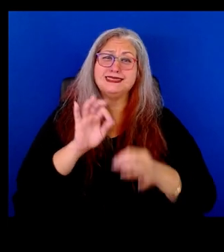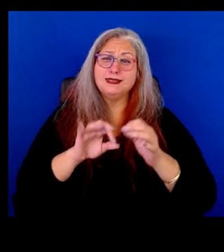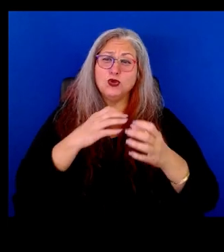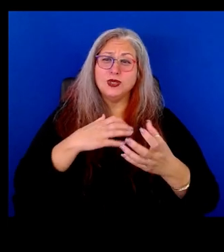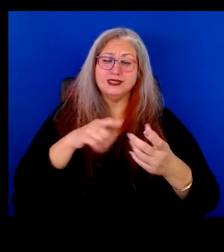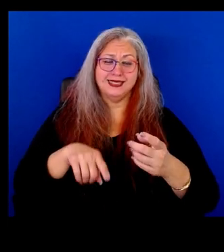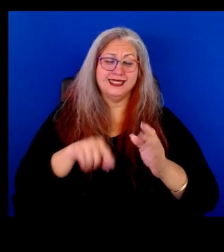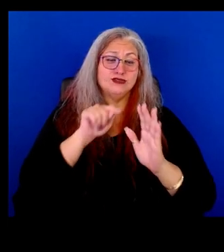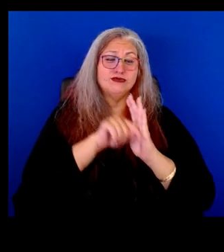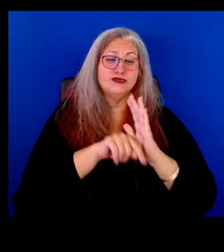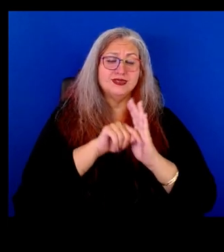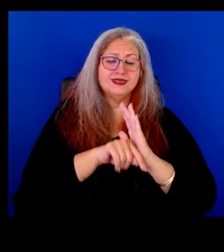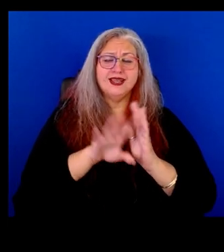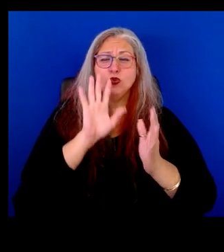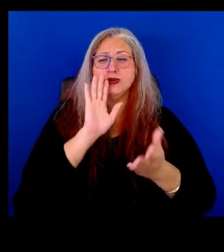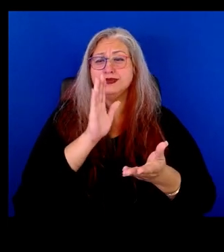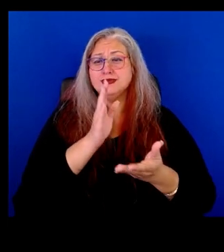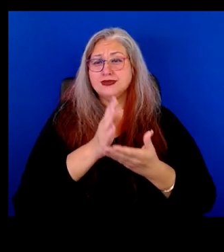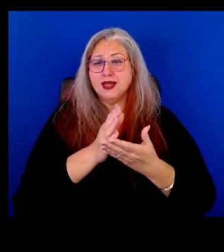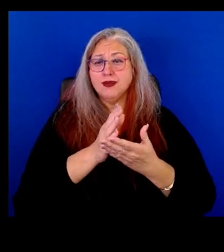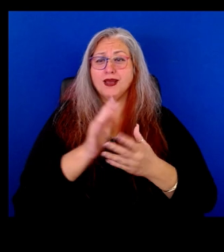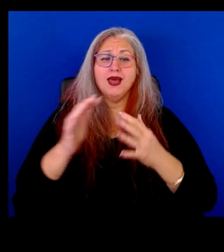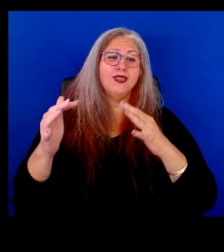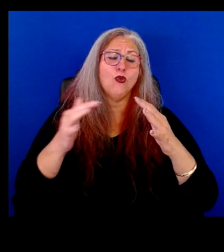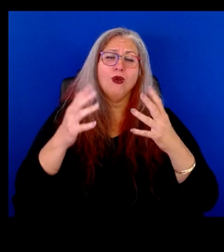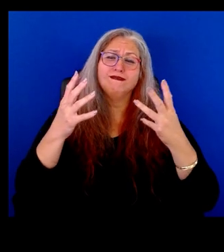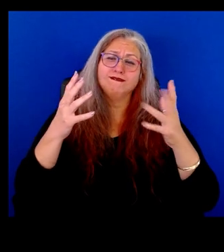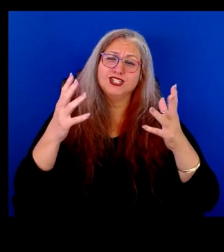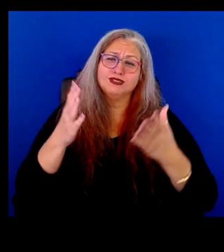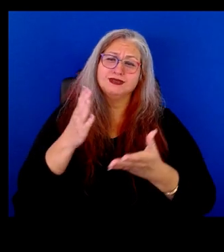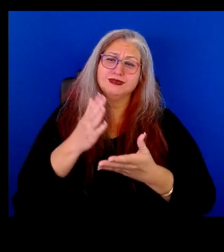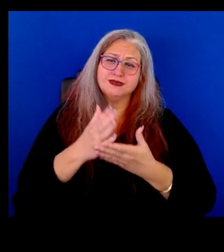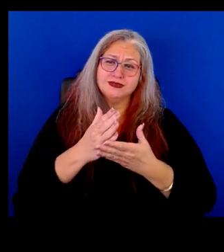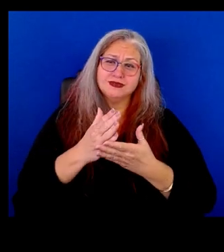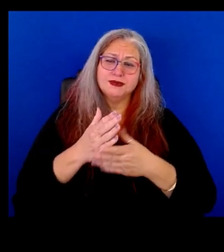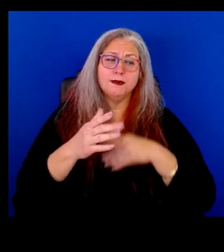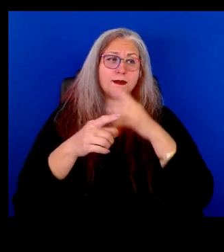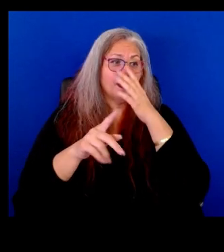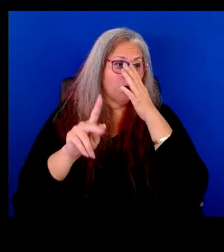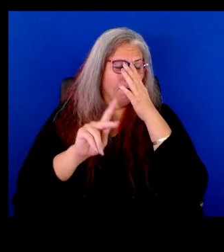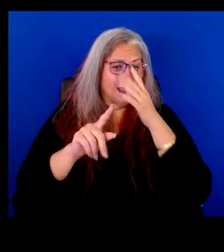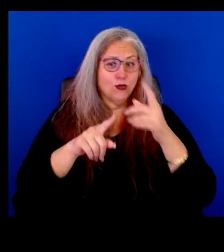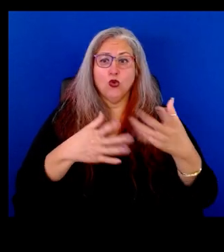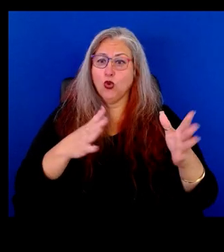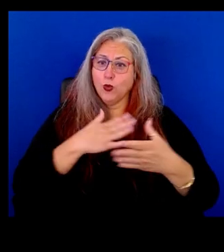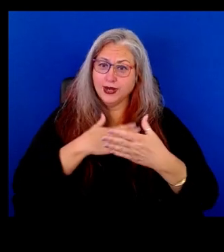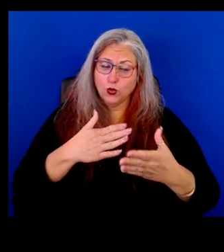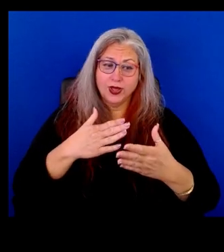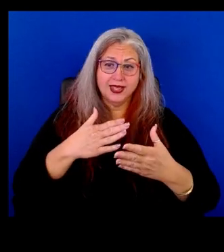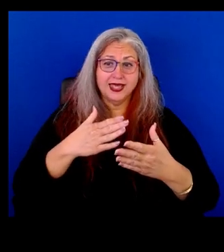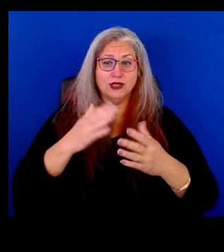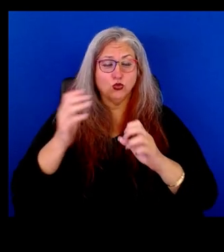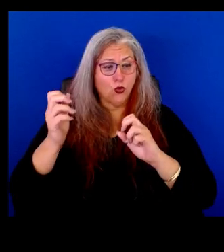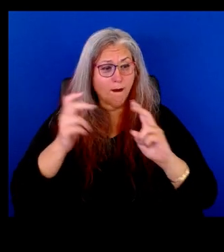simple wish is for this genocide to stop, for this war to stop already. People are willing to